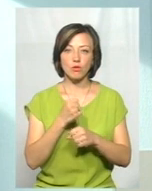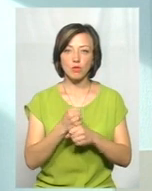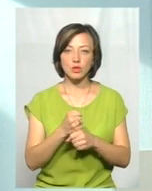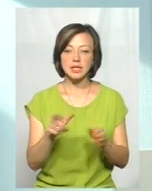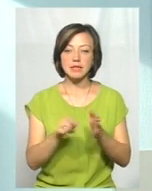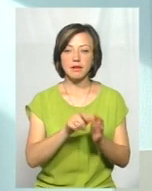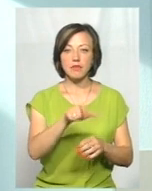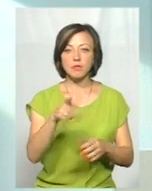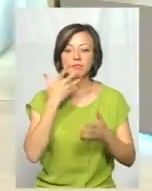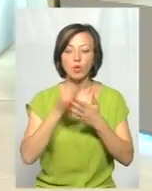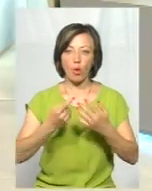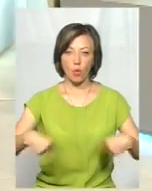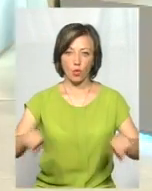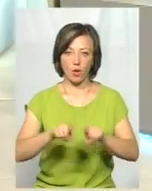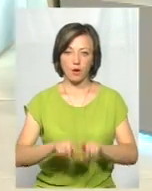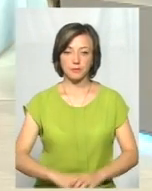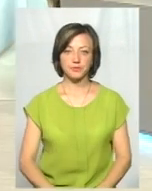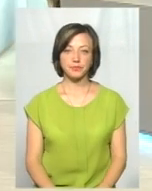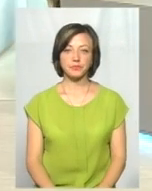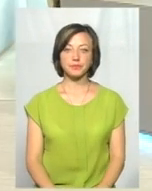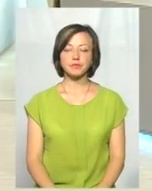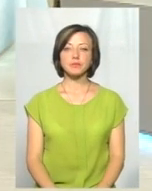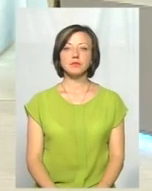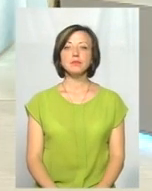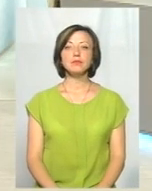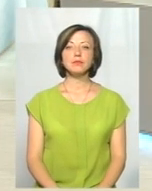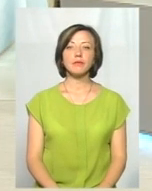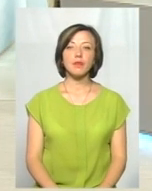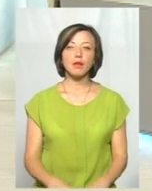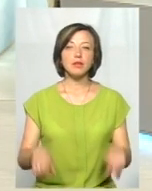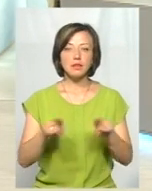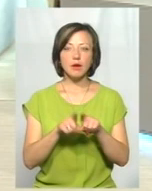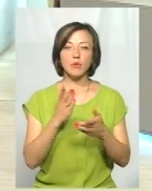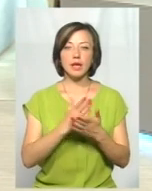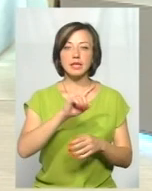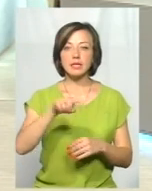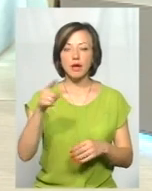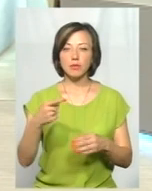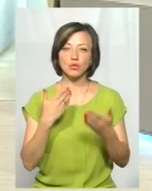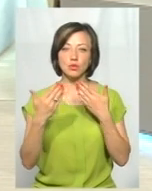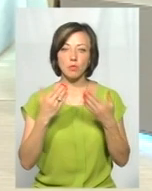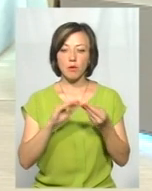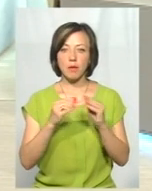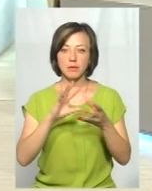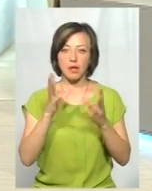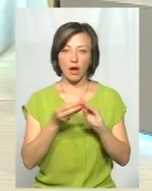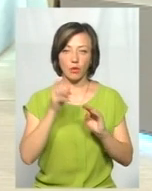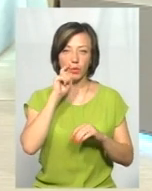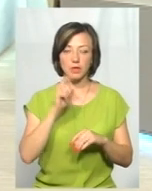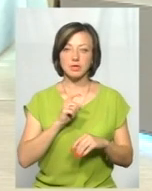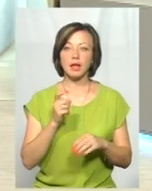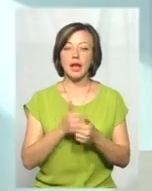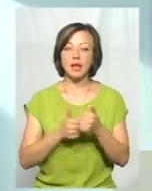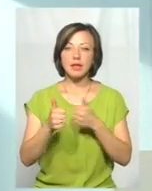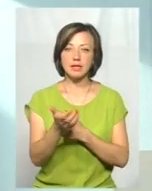з виборцями в своїх округах. Однак є так само запити, які стосуються якихось проблем і загальноукраїнських. У нас